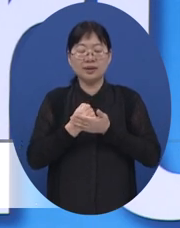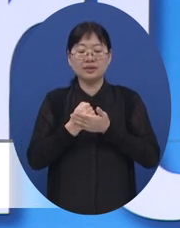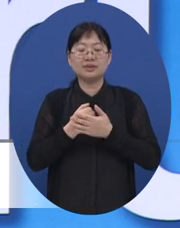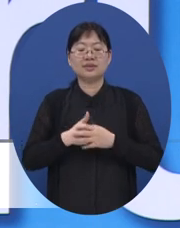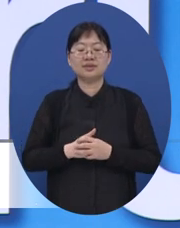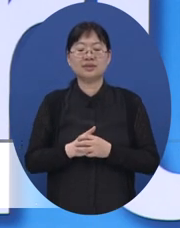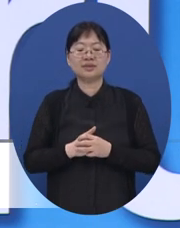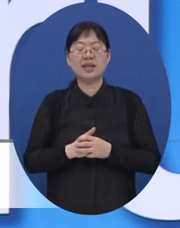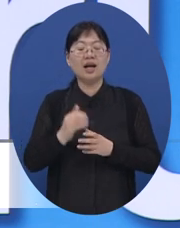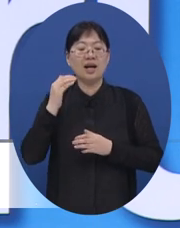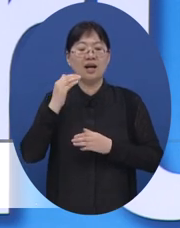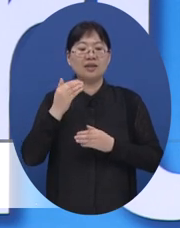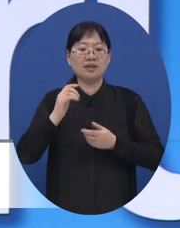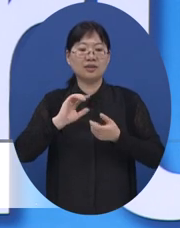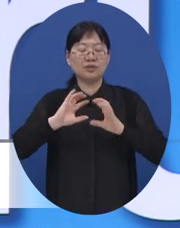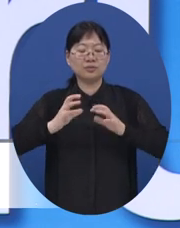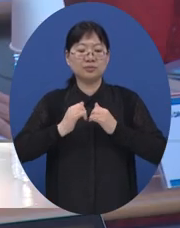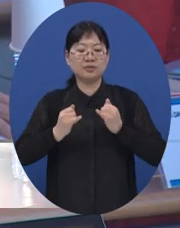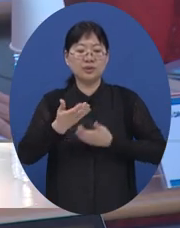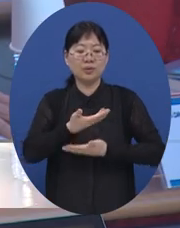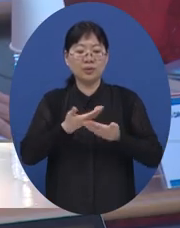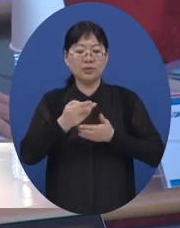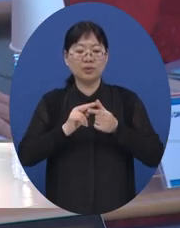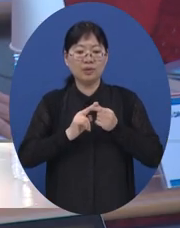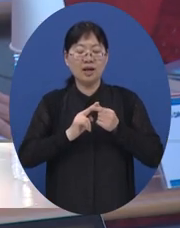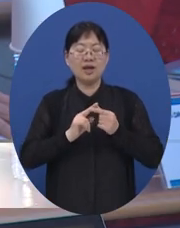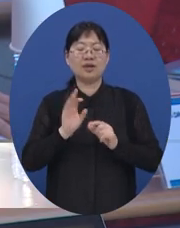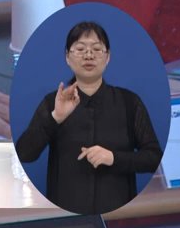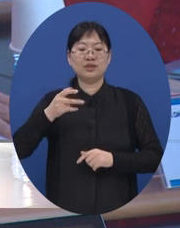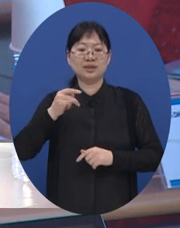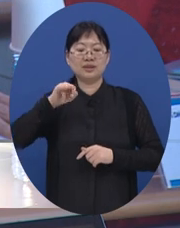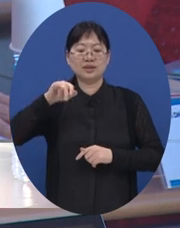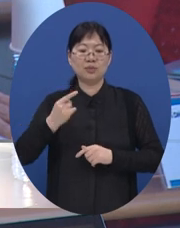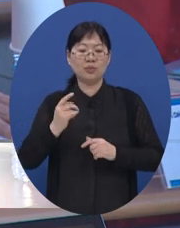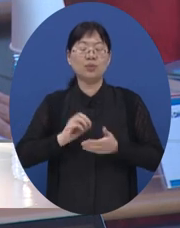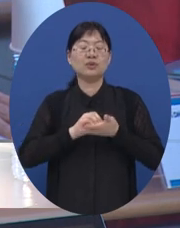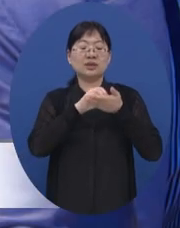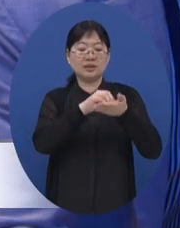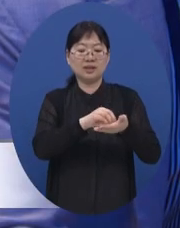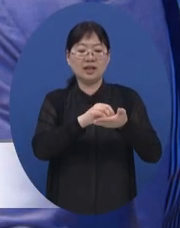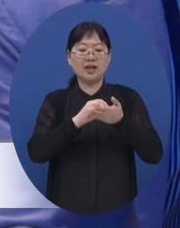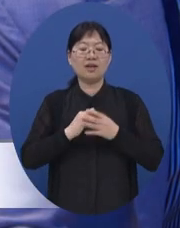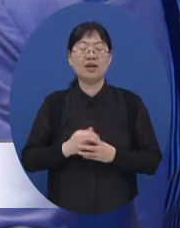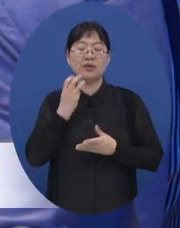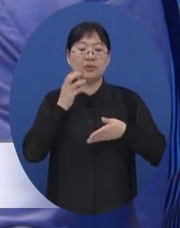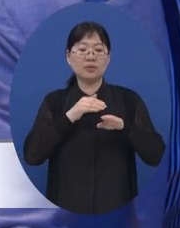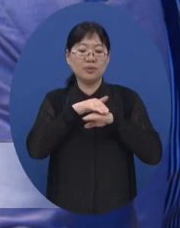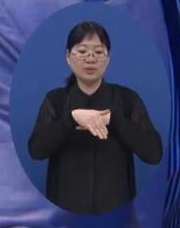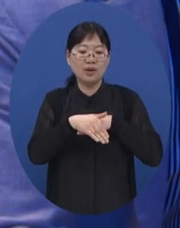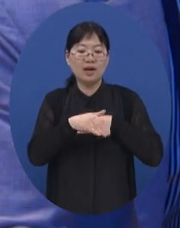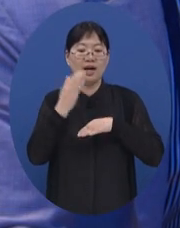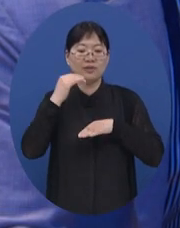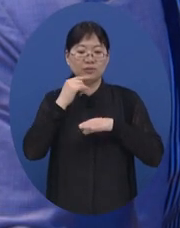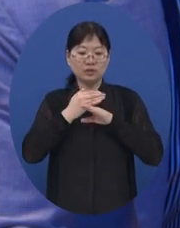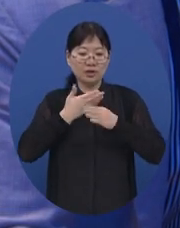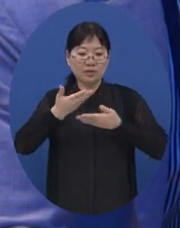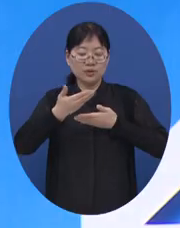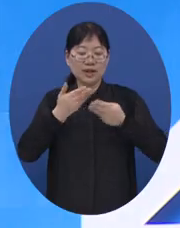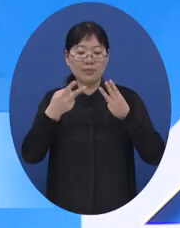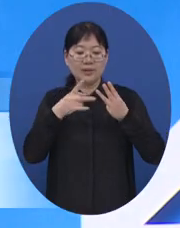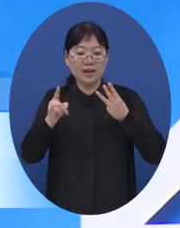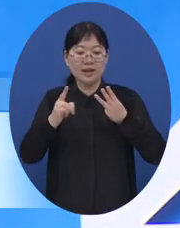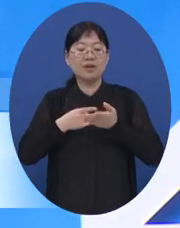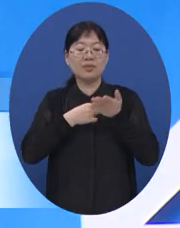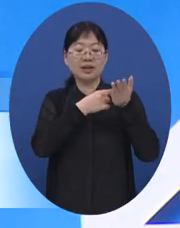서울경제 공동 특구 추진 에요 dmg 의 유네스코 세계유산 통제 등 경기도 형 남북교류 5 3대 방향을 밝혔습니다